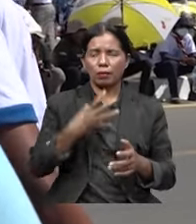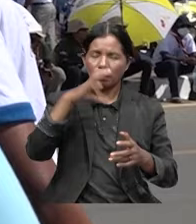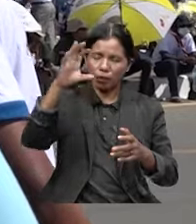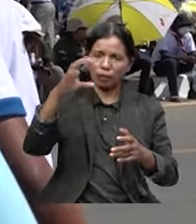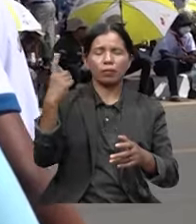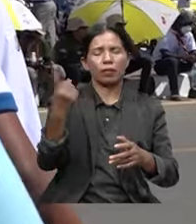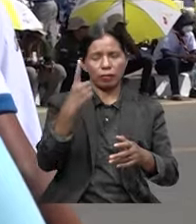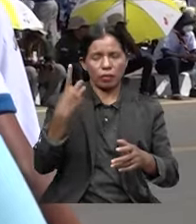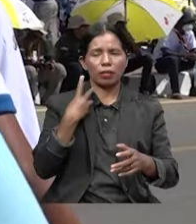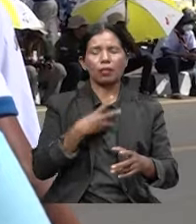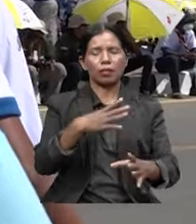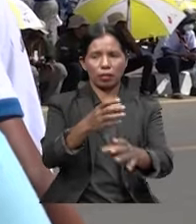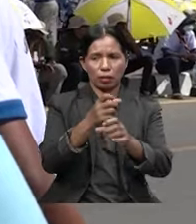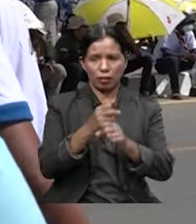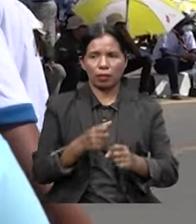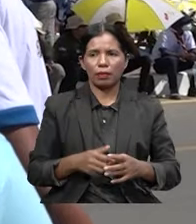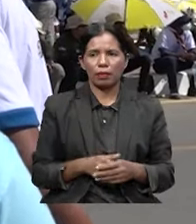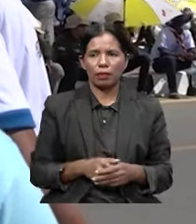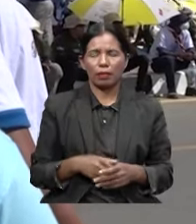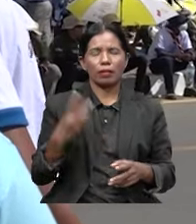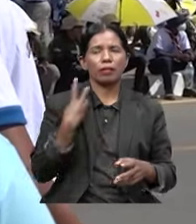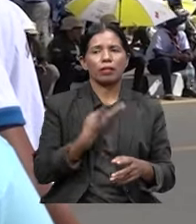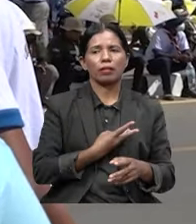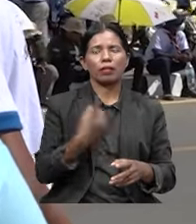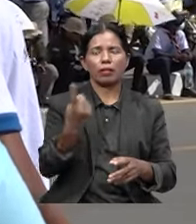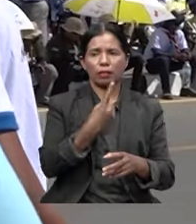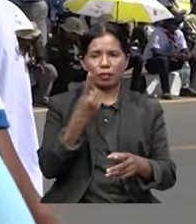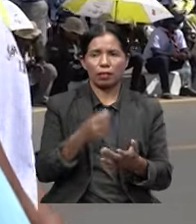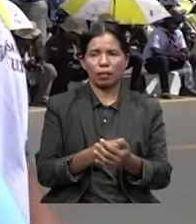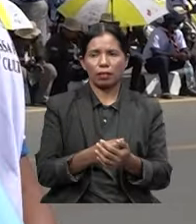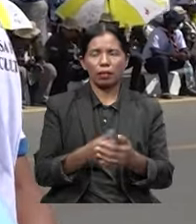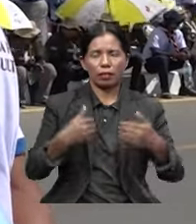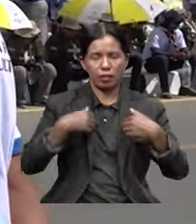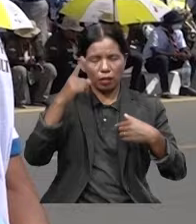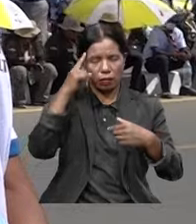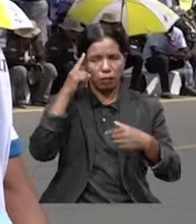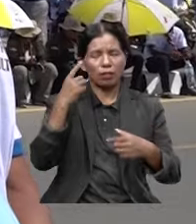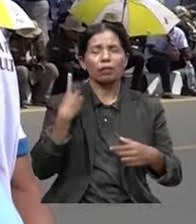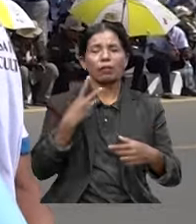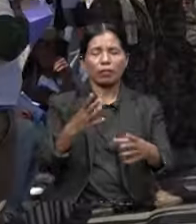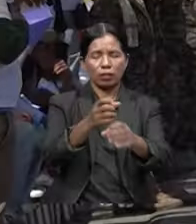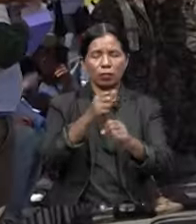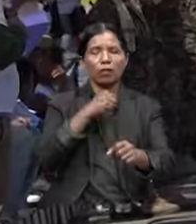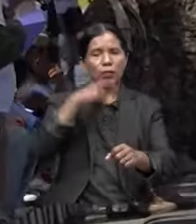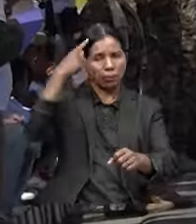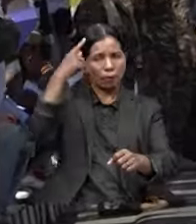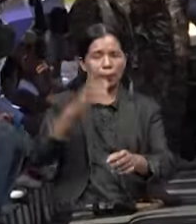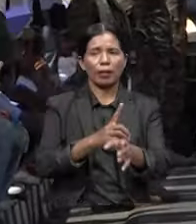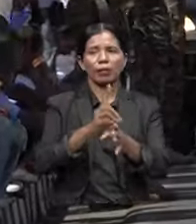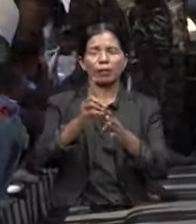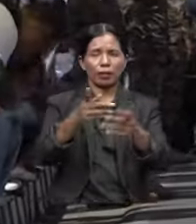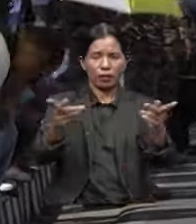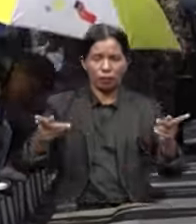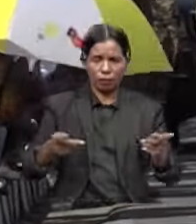simo pati be real dari ne itra fatin konsiensia ho di simo am papa mai tuir dalang ninin di resang ba fatin